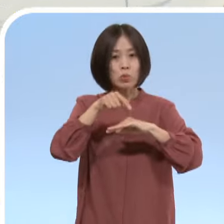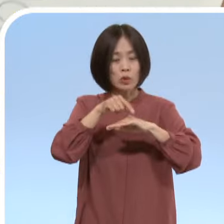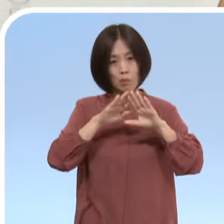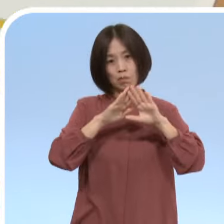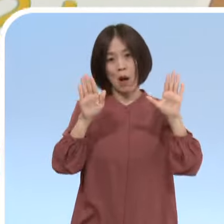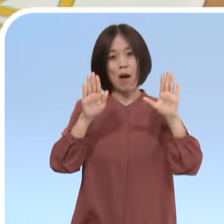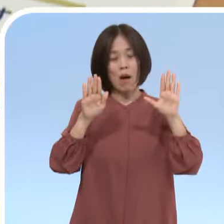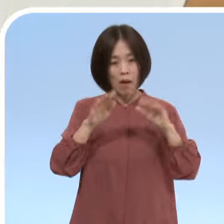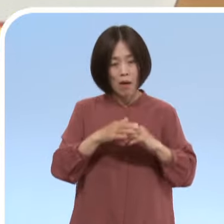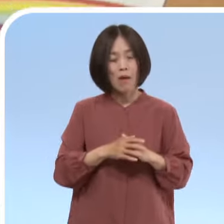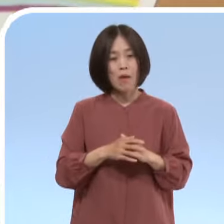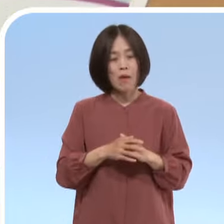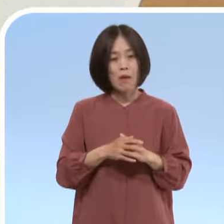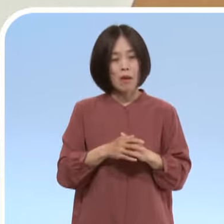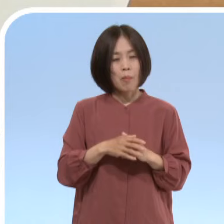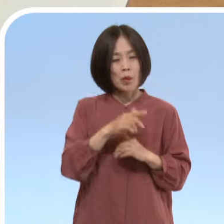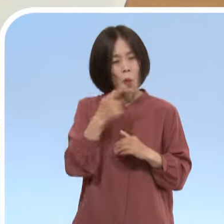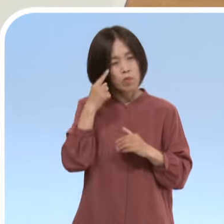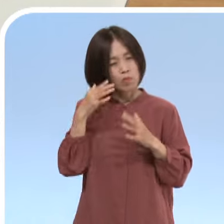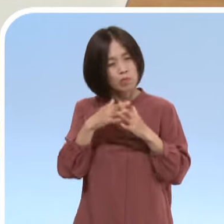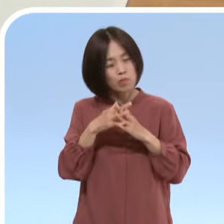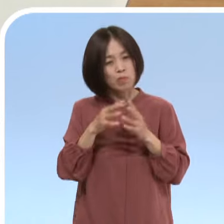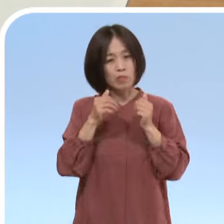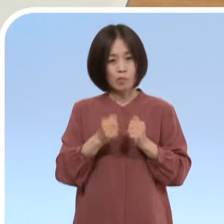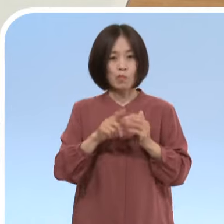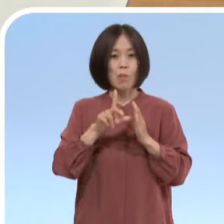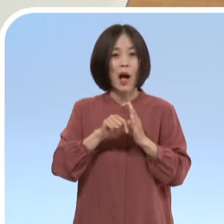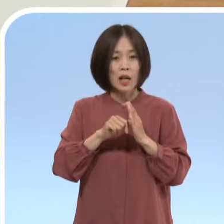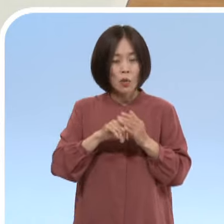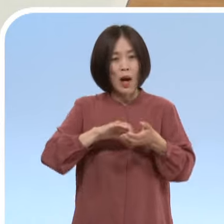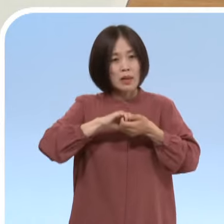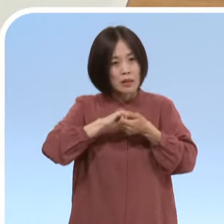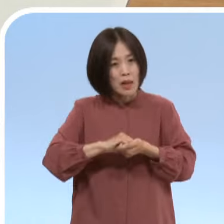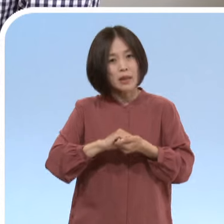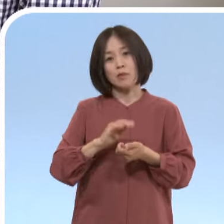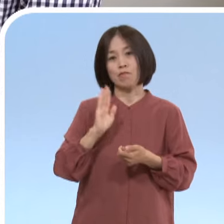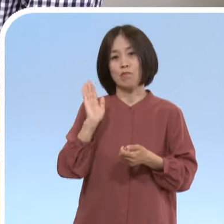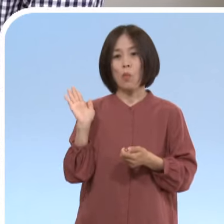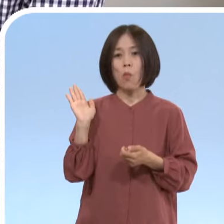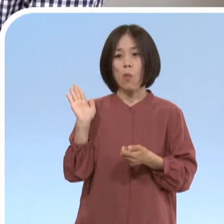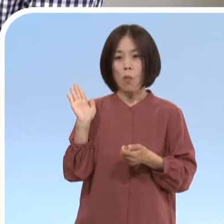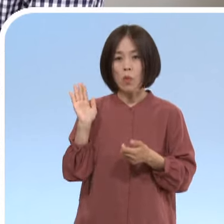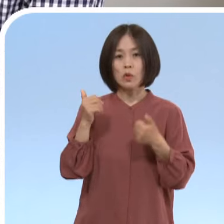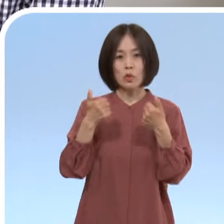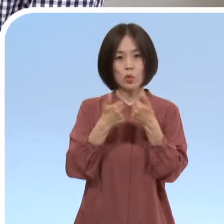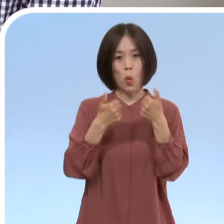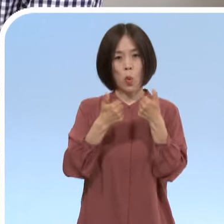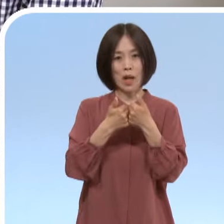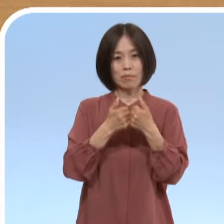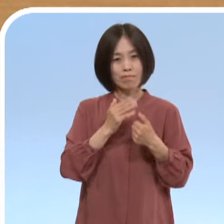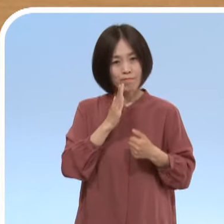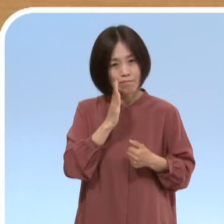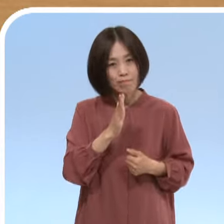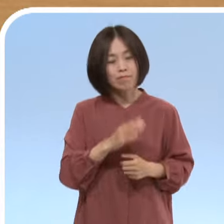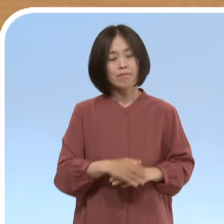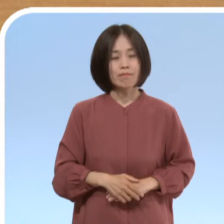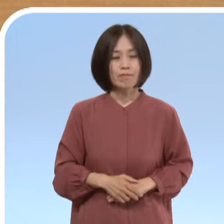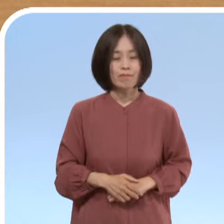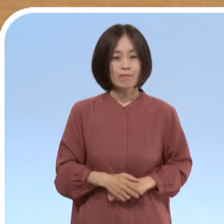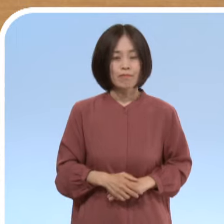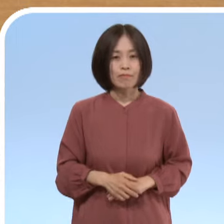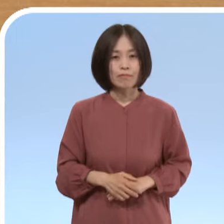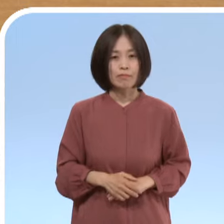談窓口を開設しております。そういったことでお悩みの方がいらっしゃいましたら、ぜひこちらの方にお電話していただければなと思